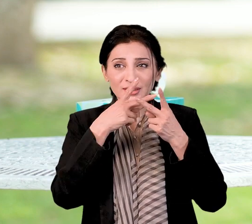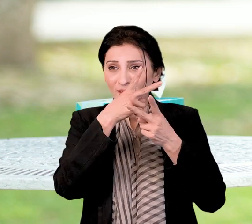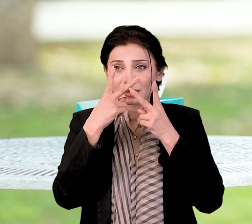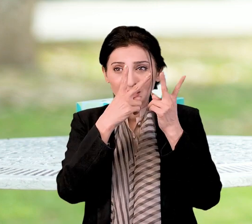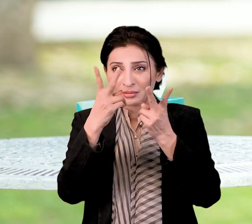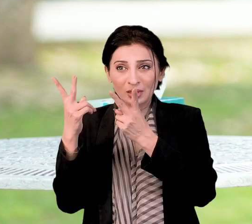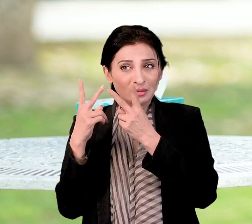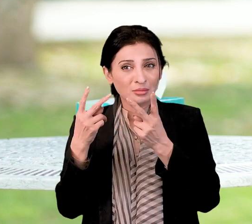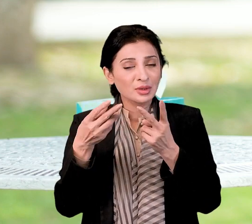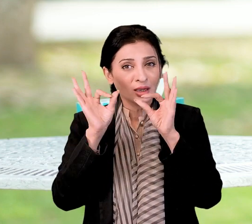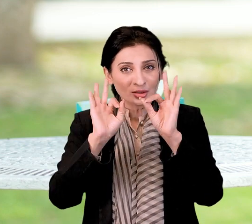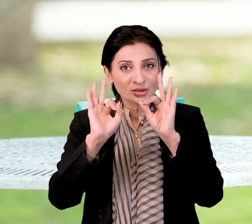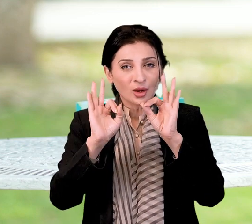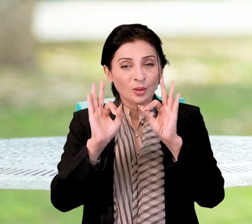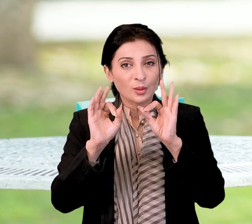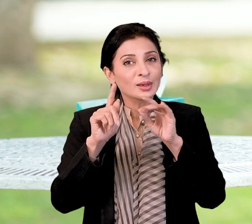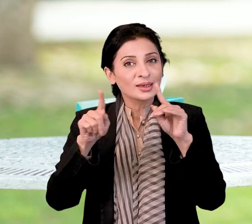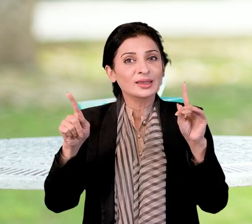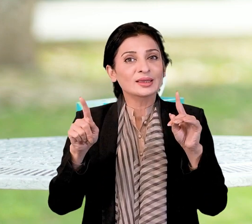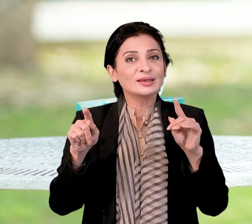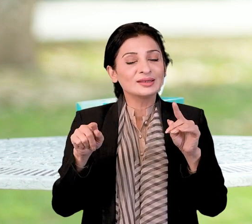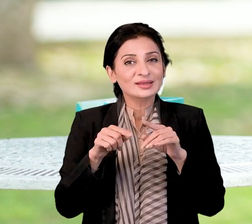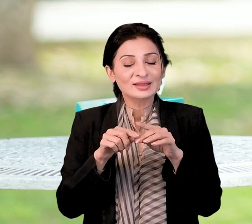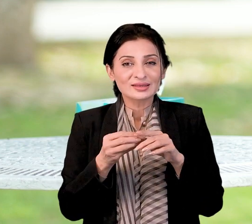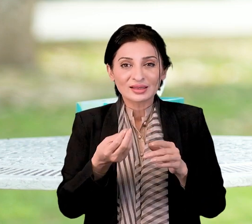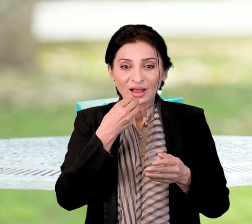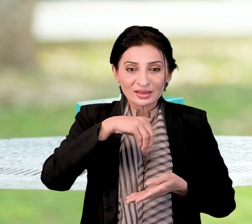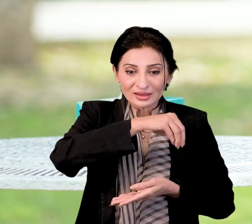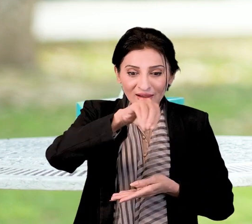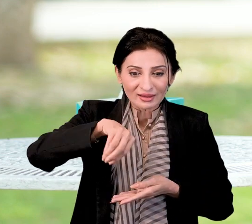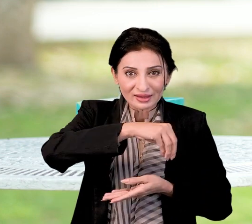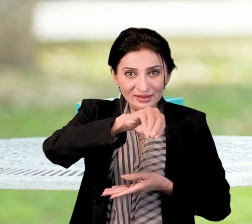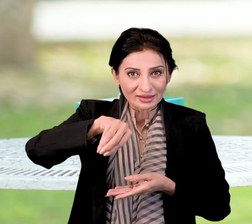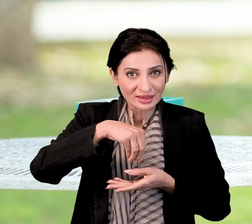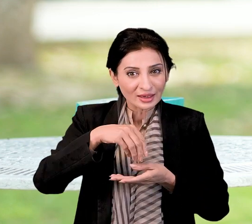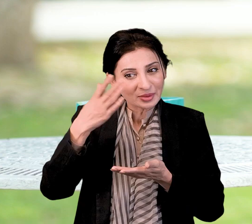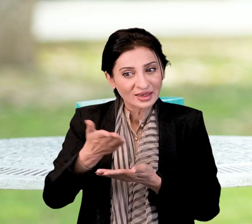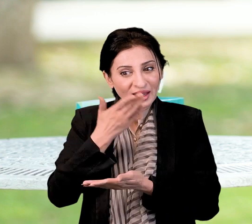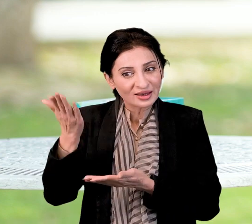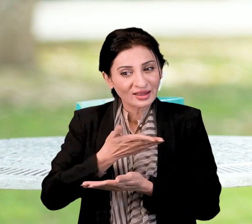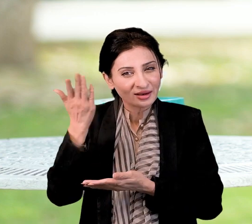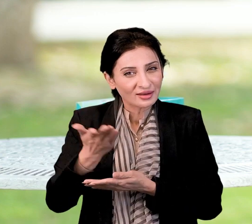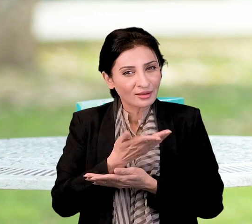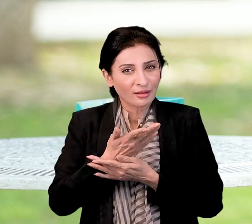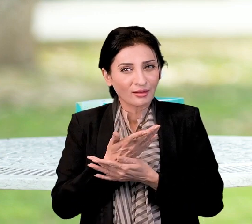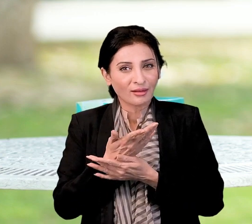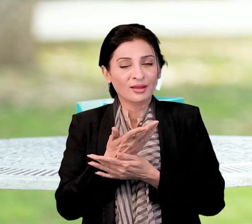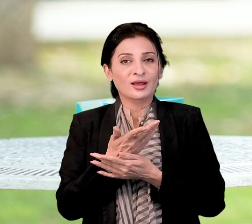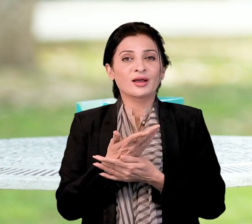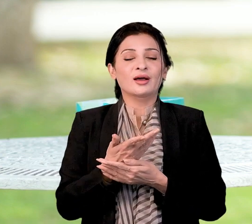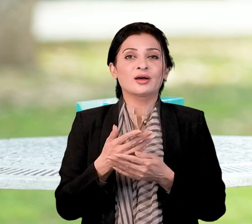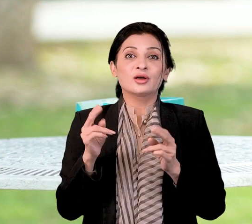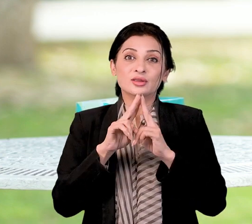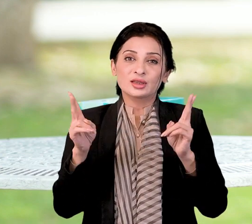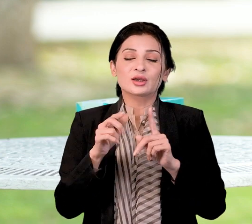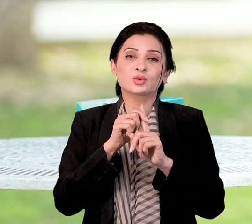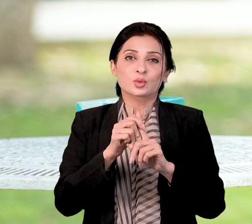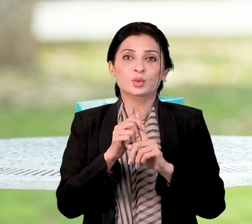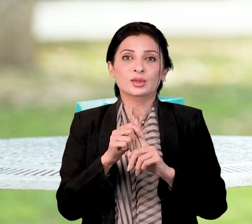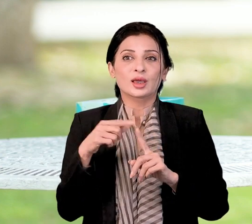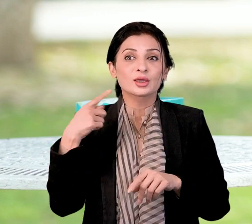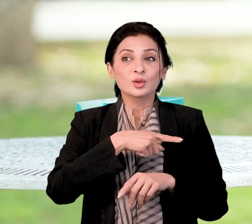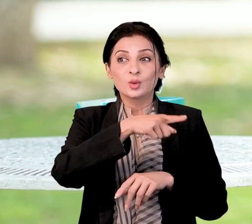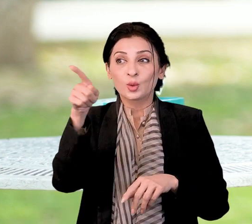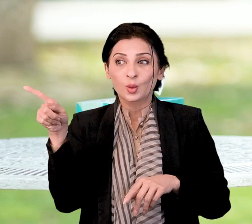in developing a recipe which is different and which excites people and which gives us a